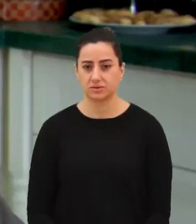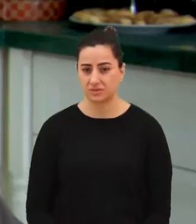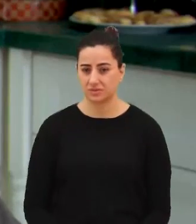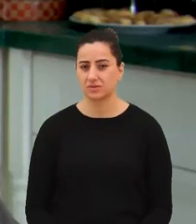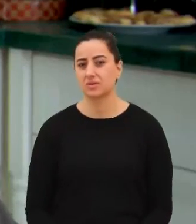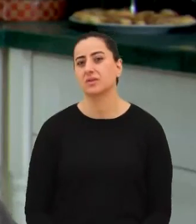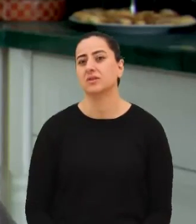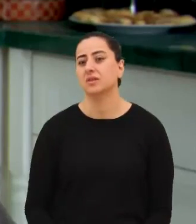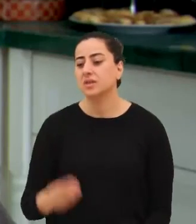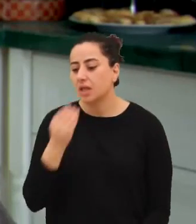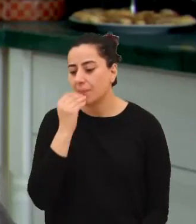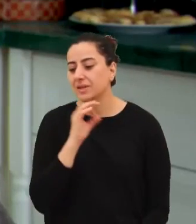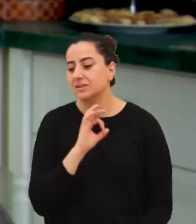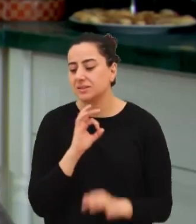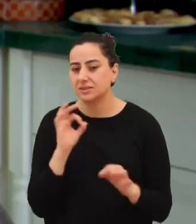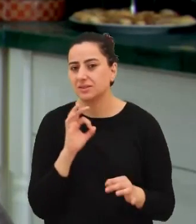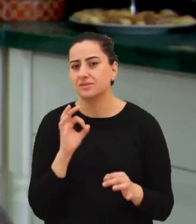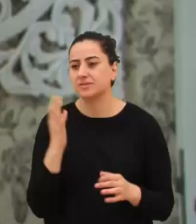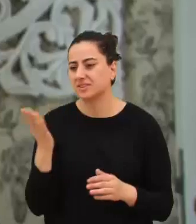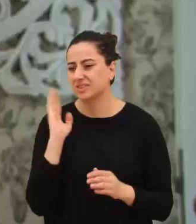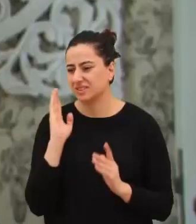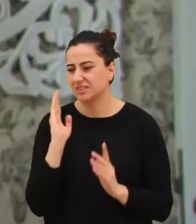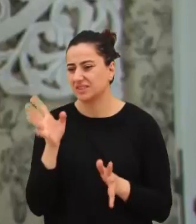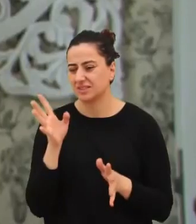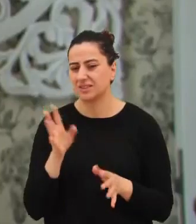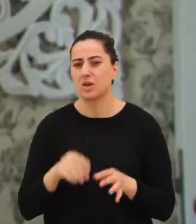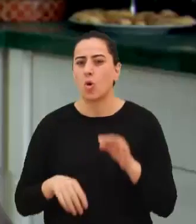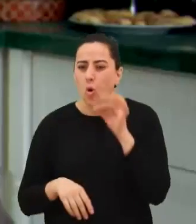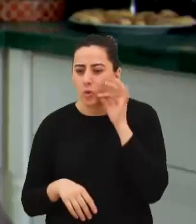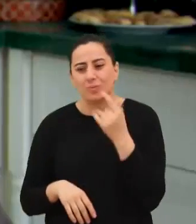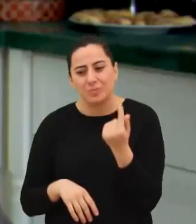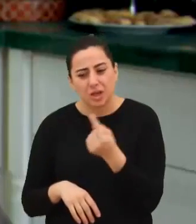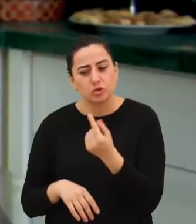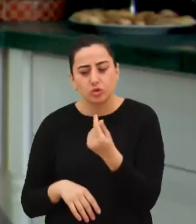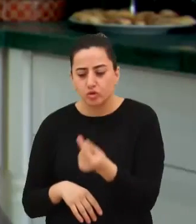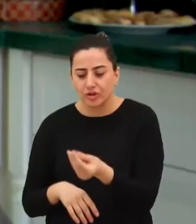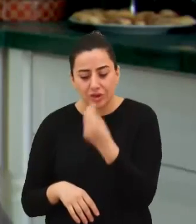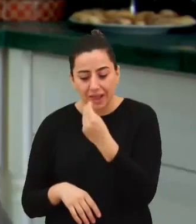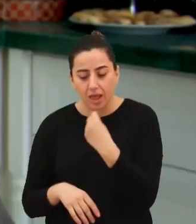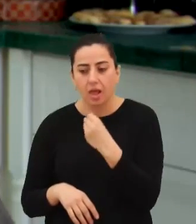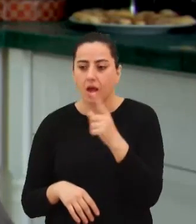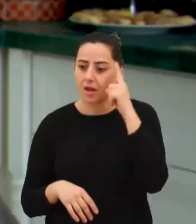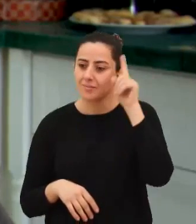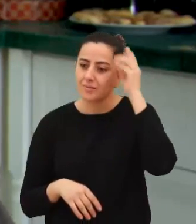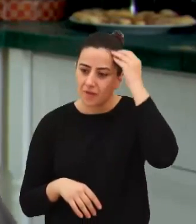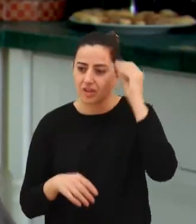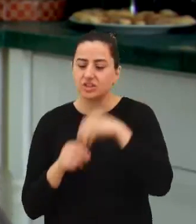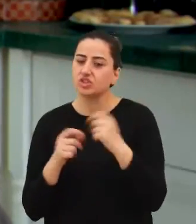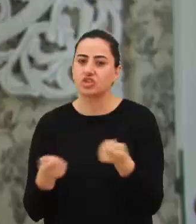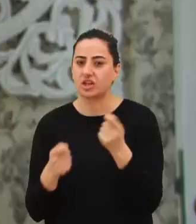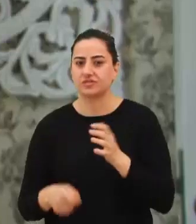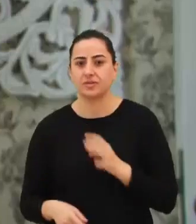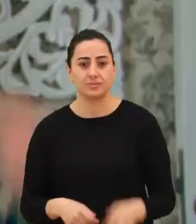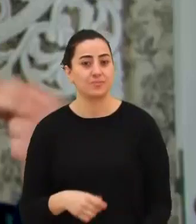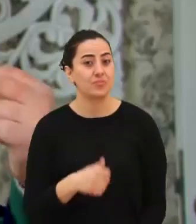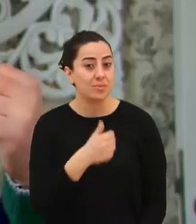Yetersiz beslenmenin doktora tezi ne olacak? Oğlum biraz kuru fasulye yeseydin beynin çalışırdı biliyor musun?